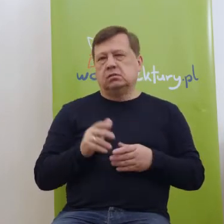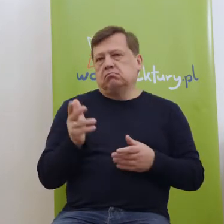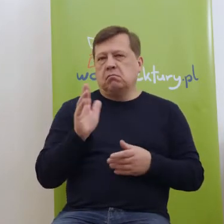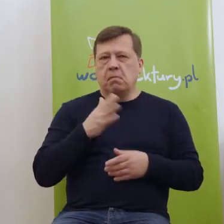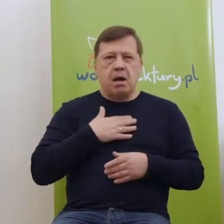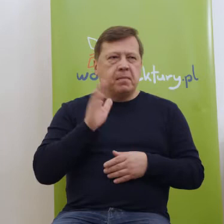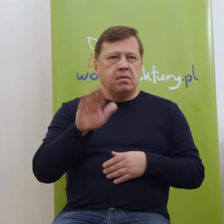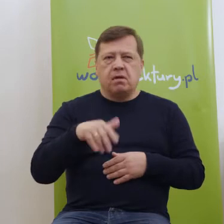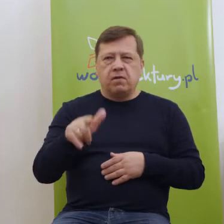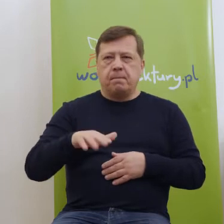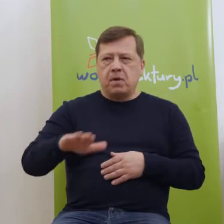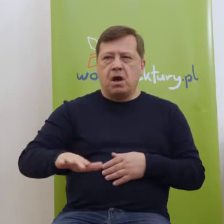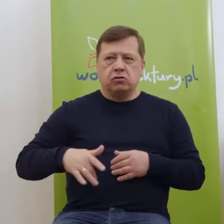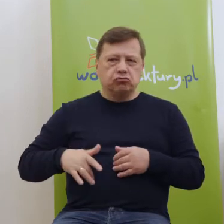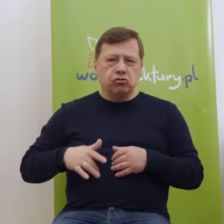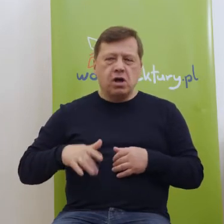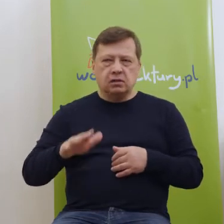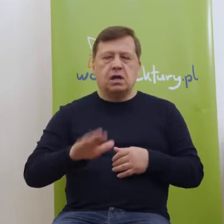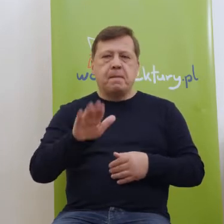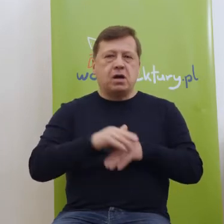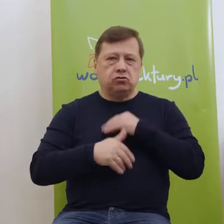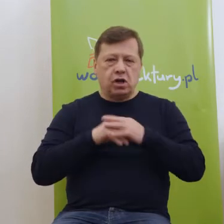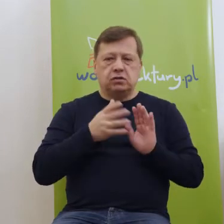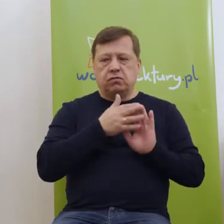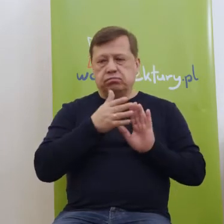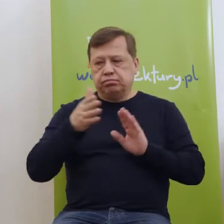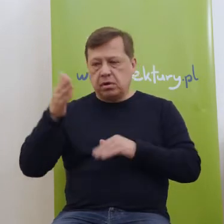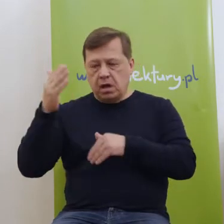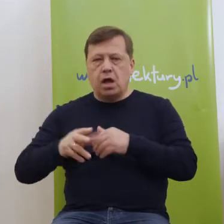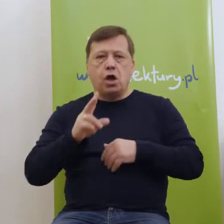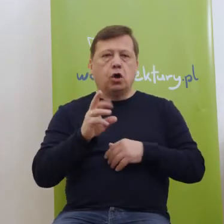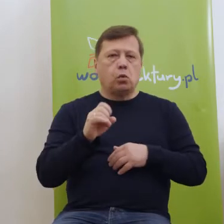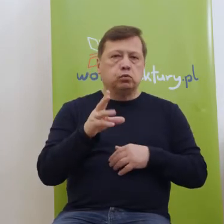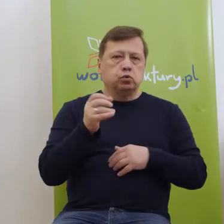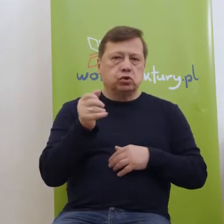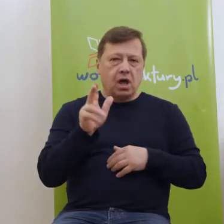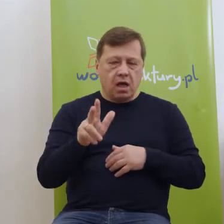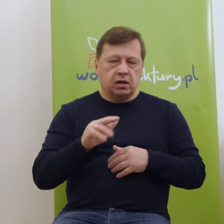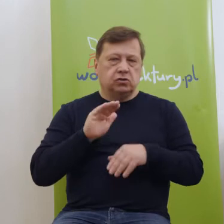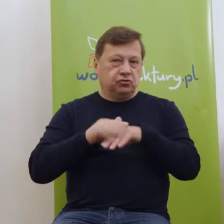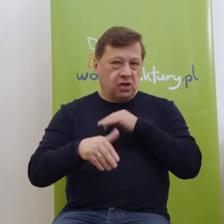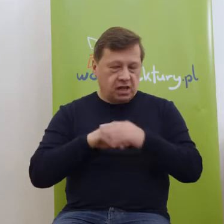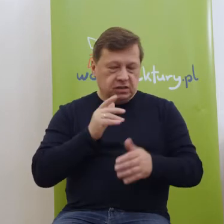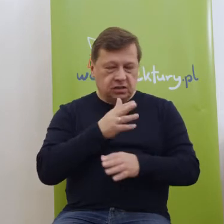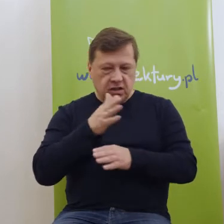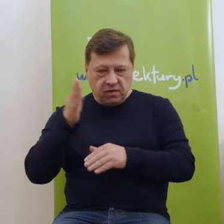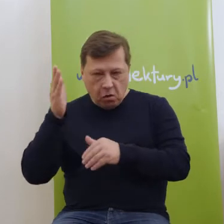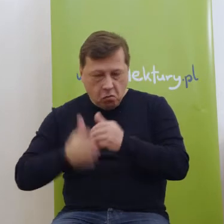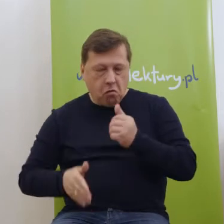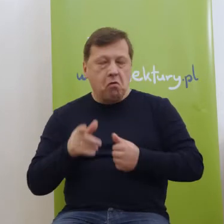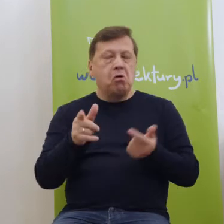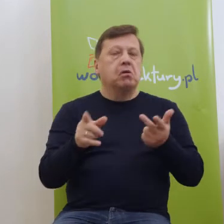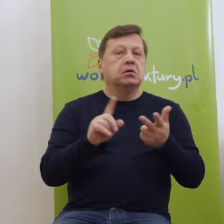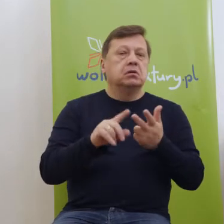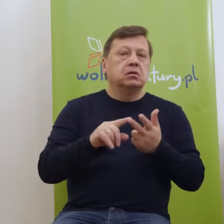która jest szczęśliwa do czasu. Mamy Kopciuszka, który jest szczęśliwy do czasu, ale też